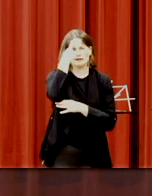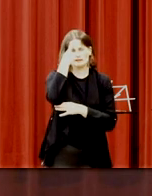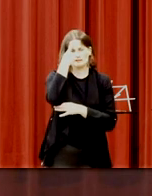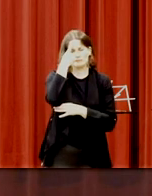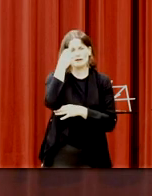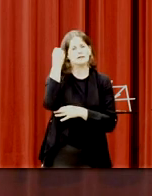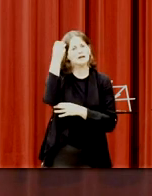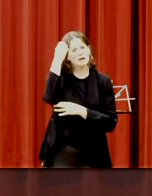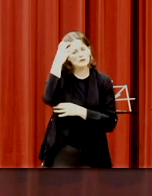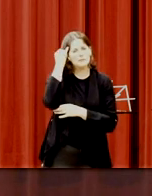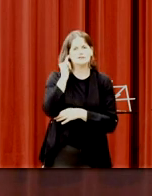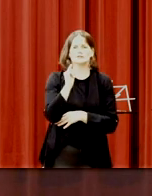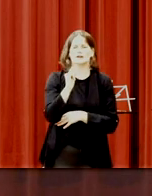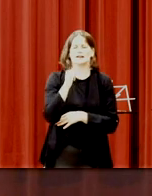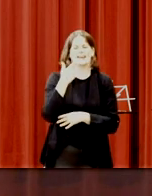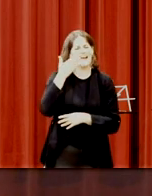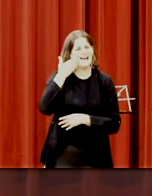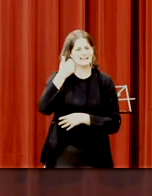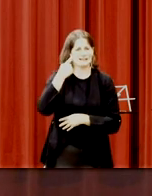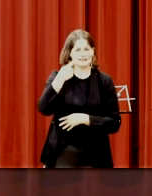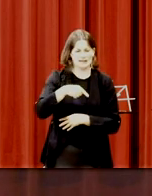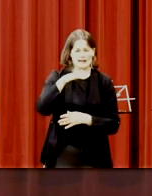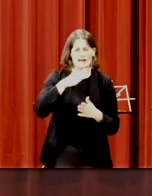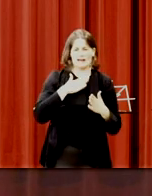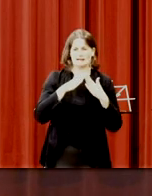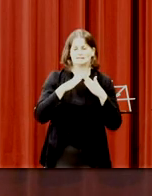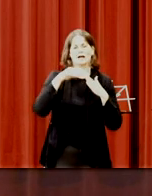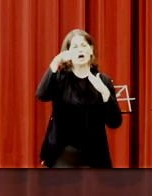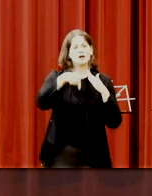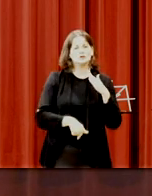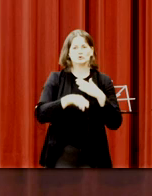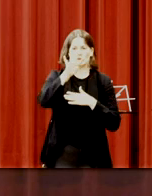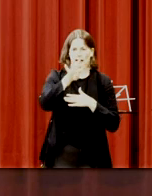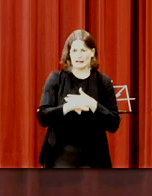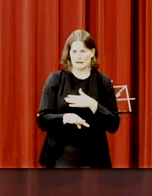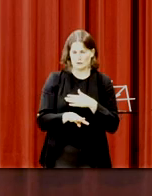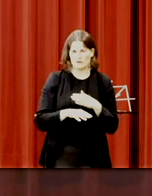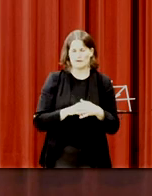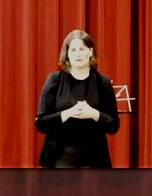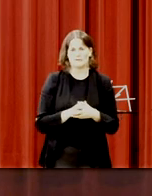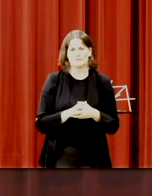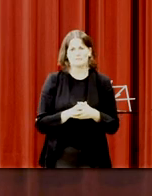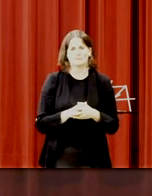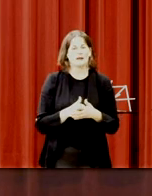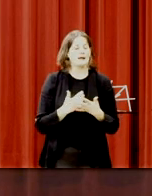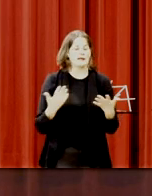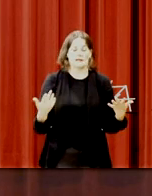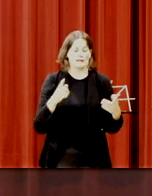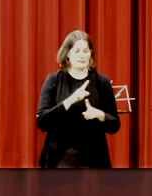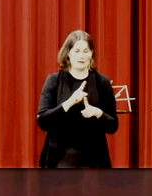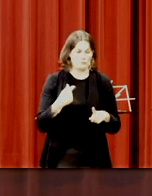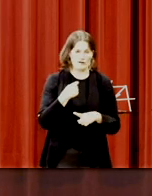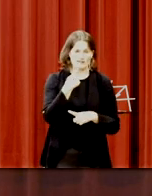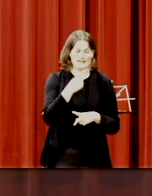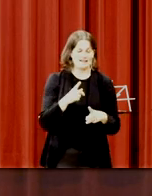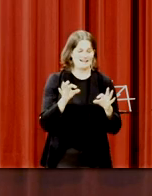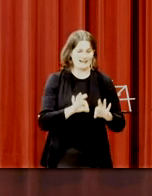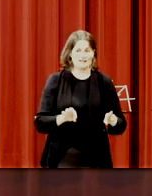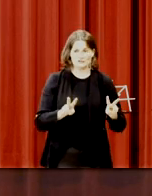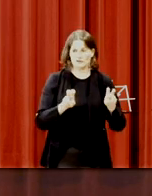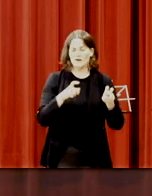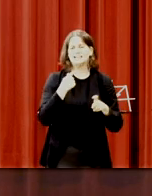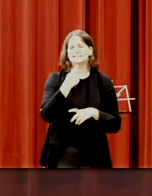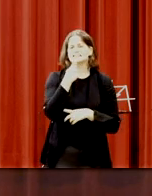descobreixo res afirmant que durant més de 30 anys hem treballat incansablement per l'educació de